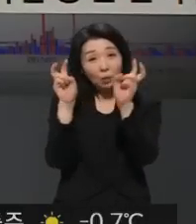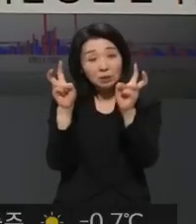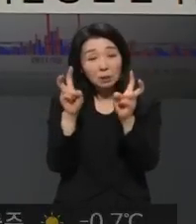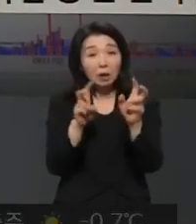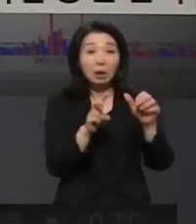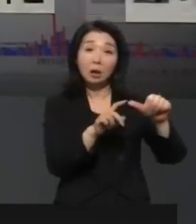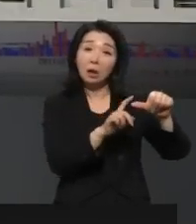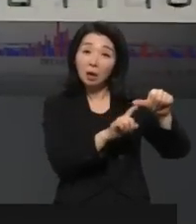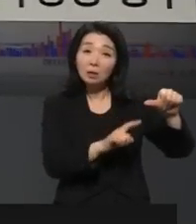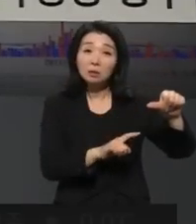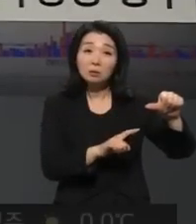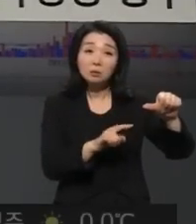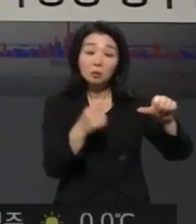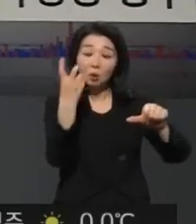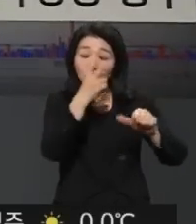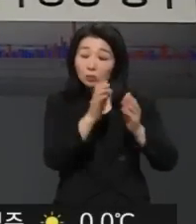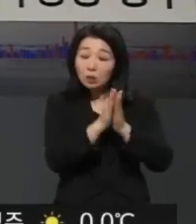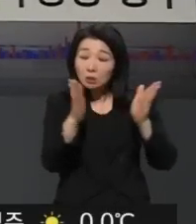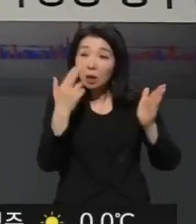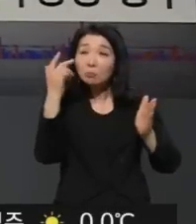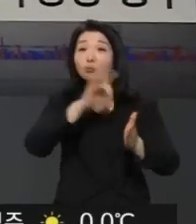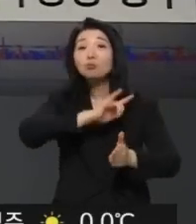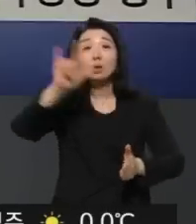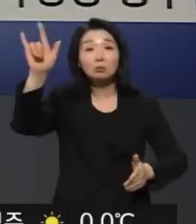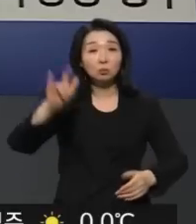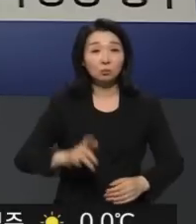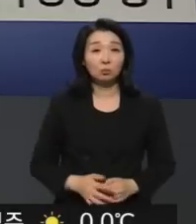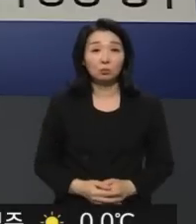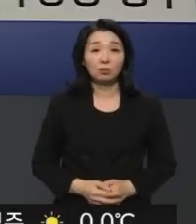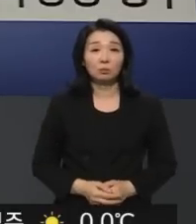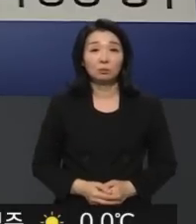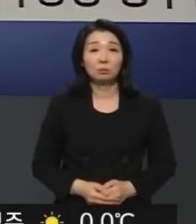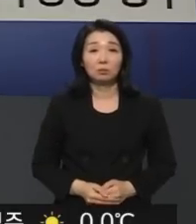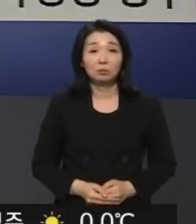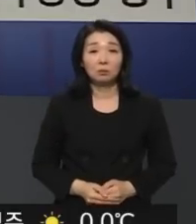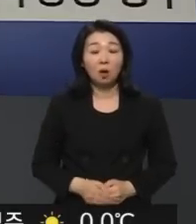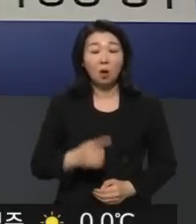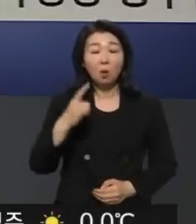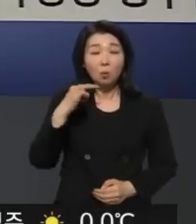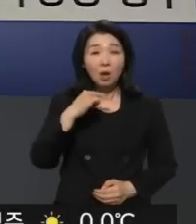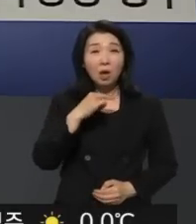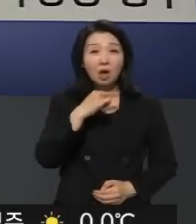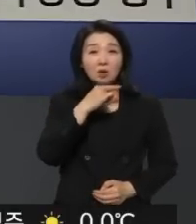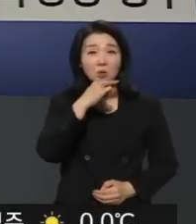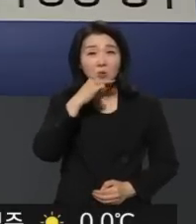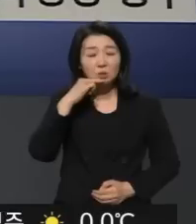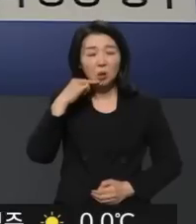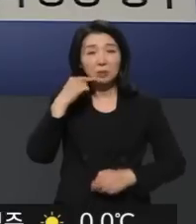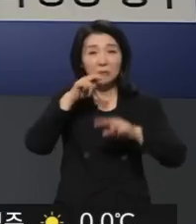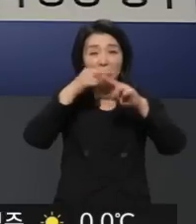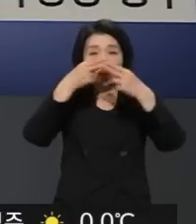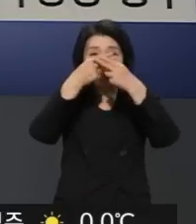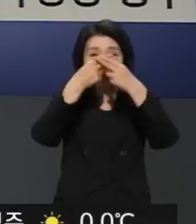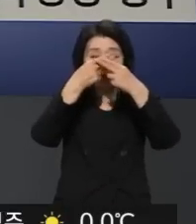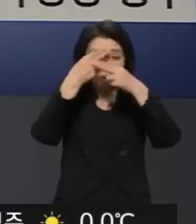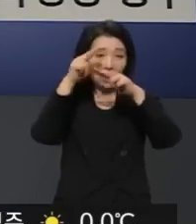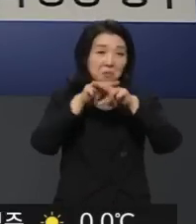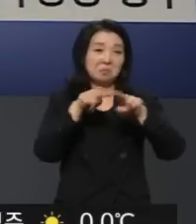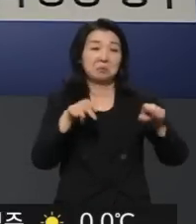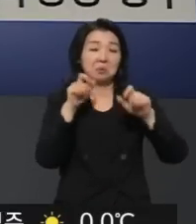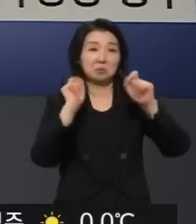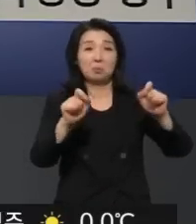수사가 시작되자마자 미국으로 출국했습니다. 여기에 따라 적색 수배가 내려진 상태였는데요. 지난달 29일